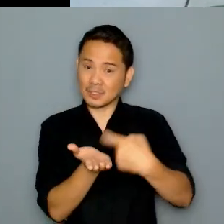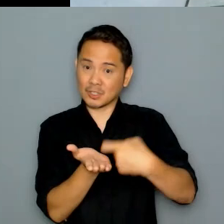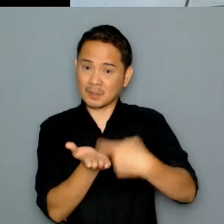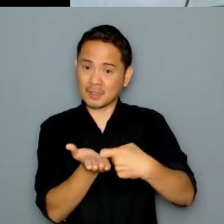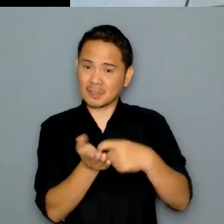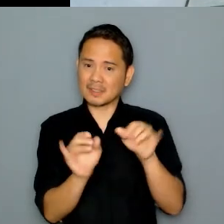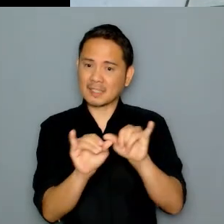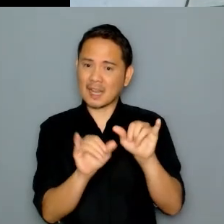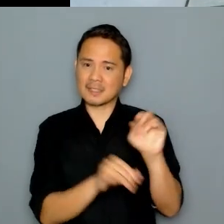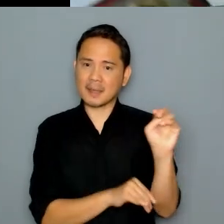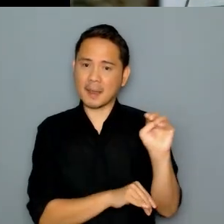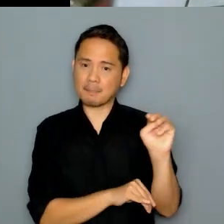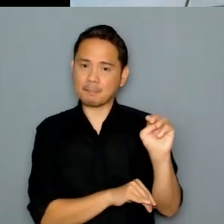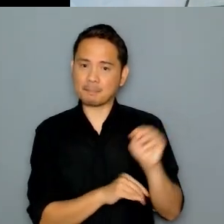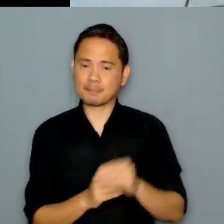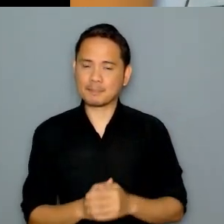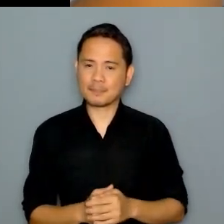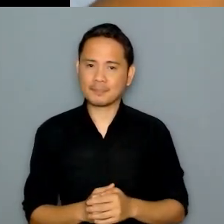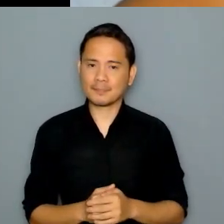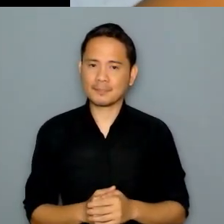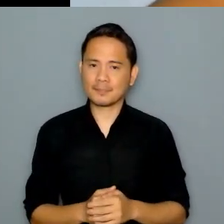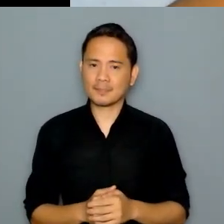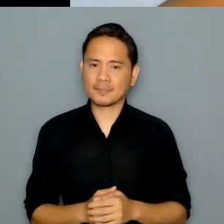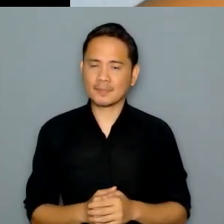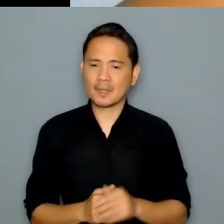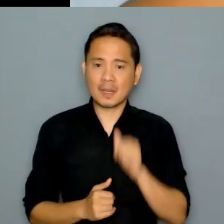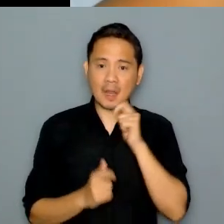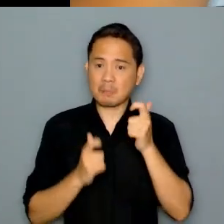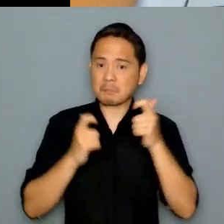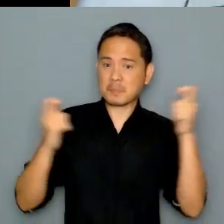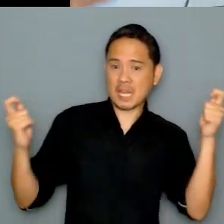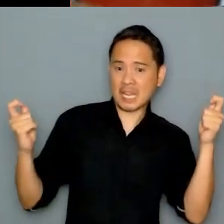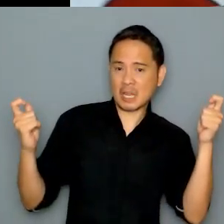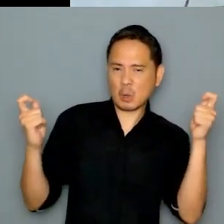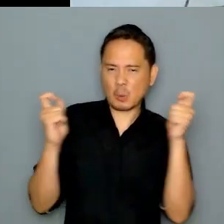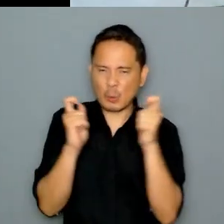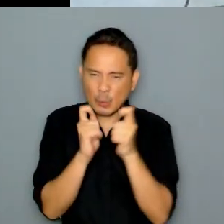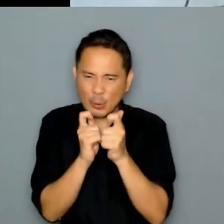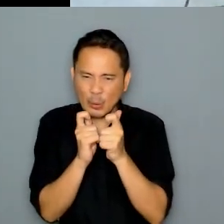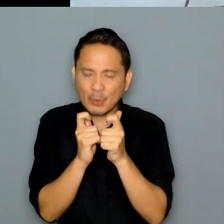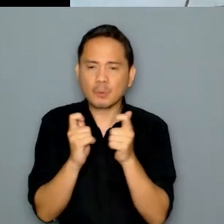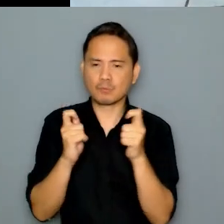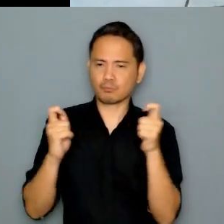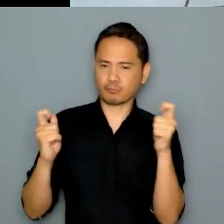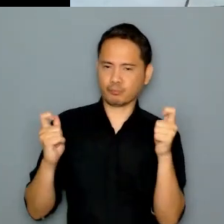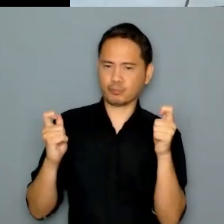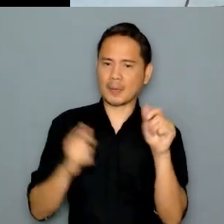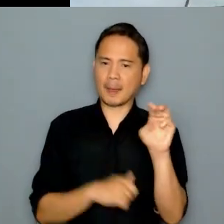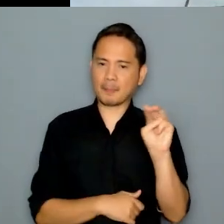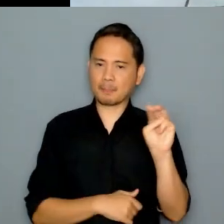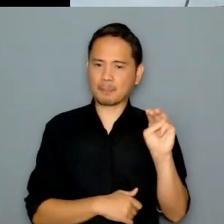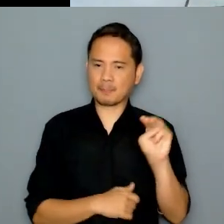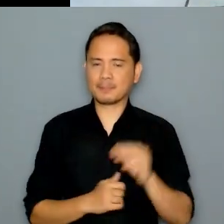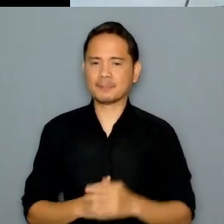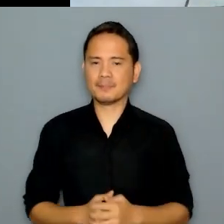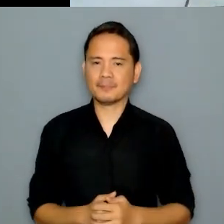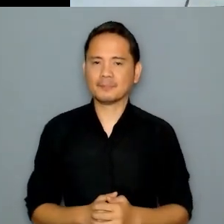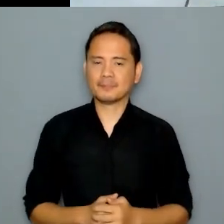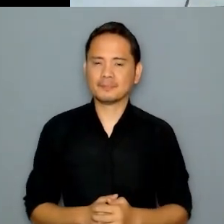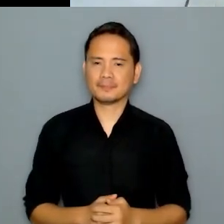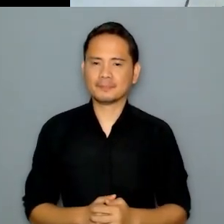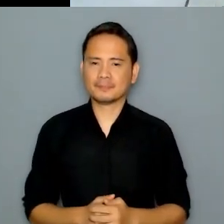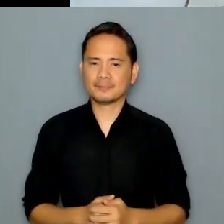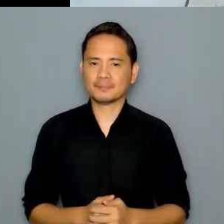size lang siya. So, hindi siya ganun kalaki, hindi rin siya ganun kaliit. Okay? So, okay na dito ang